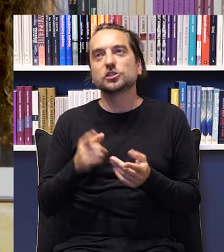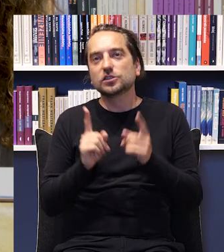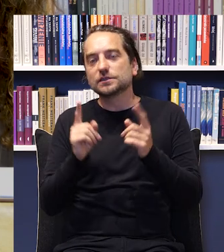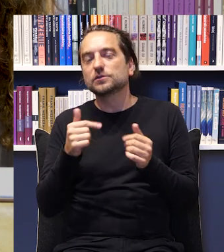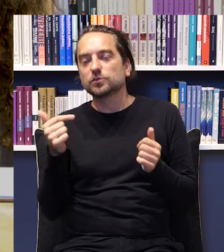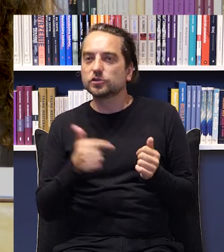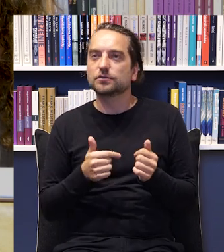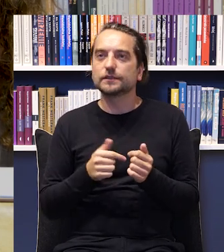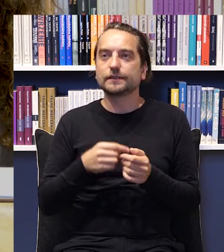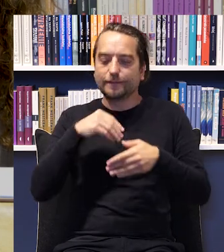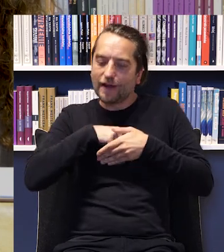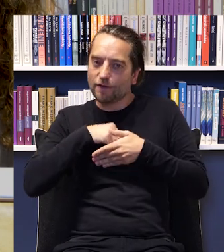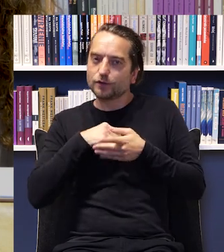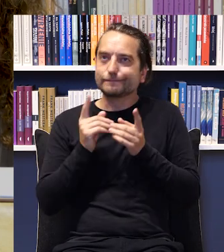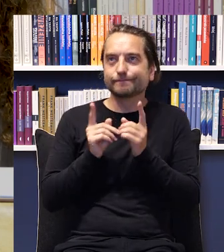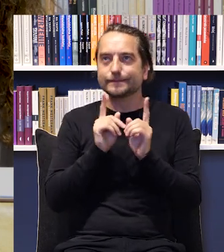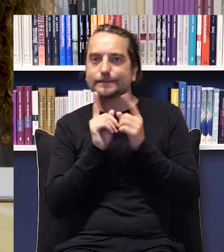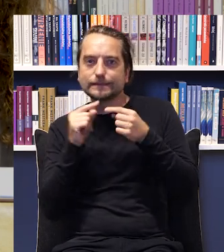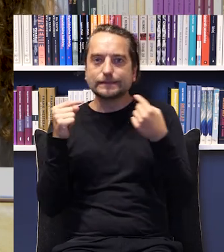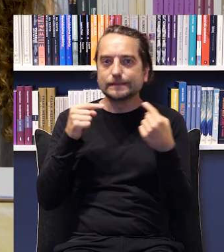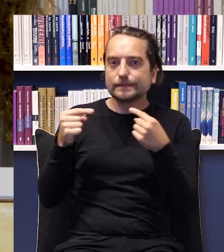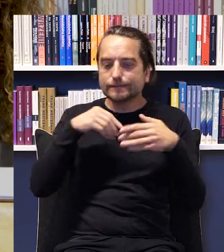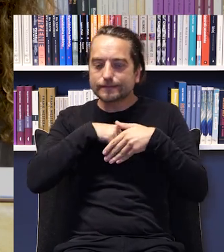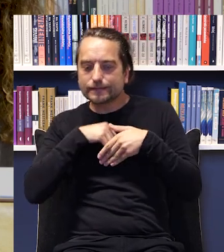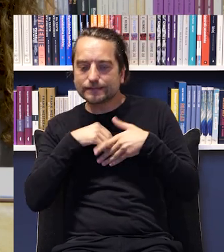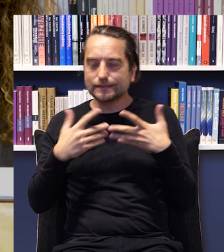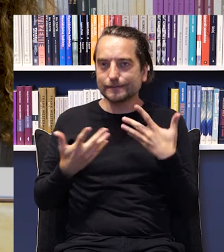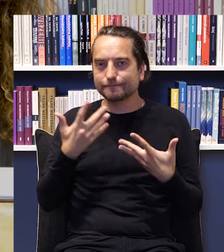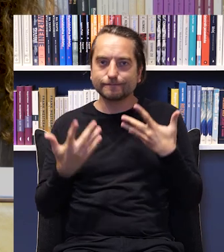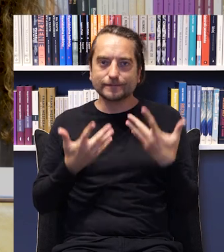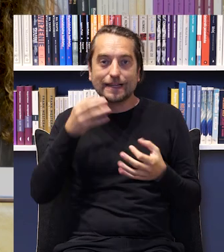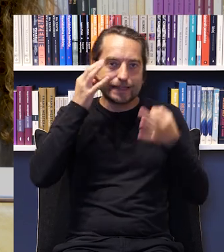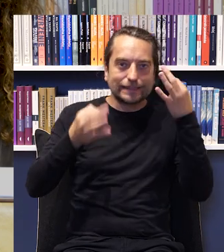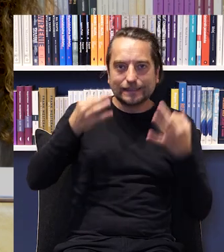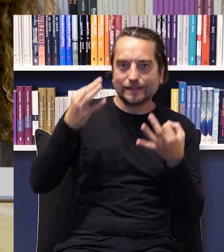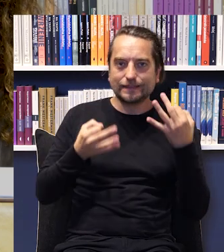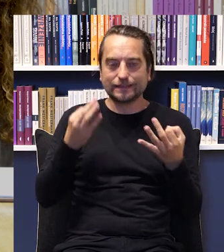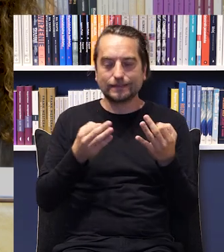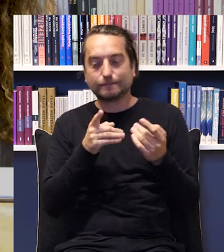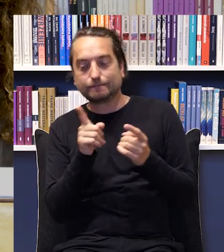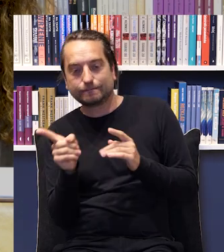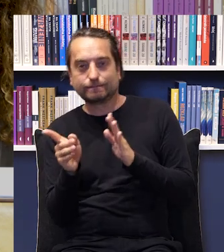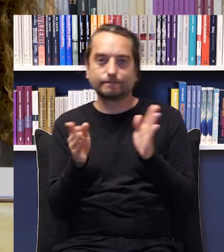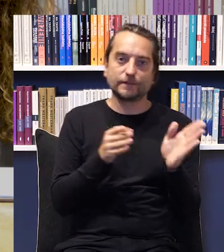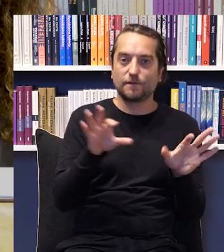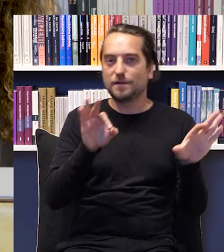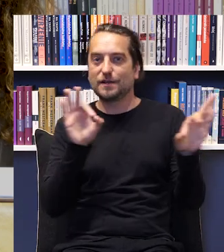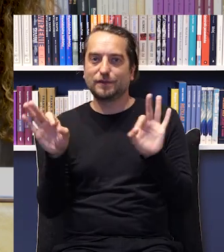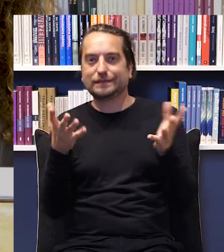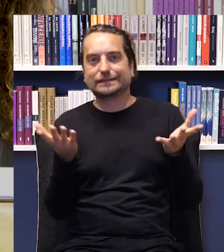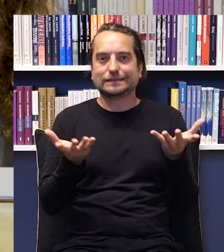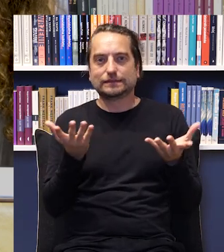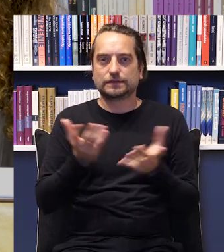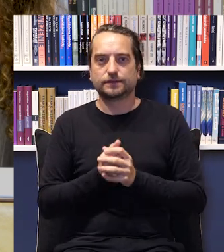negocjować w trybie jakimś ciągłym, cały czas, żeby się też nie przegiąć w jedną stronę albo w drugą za